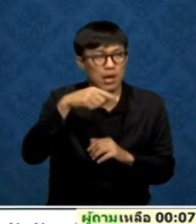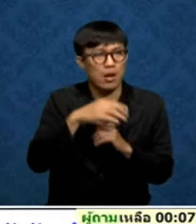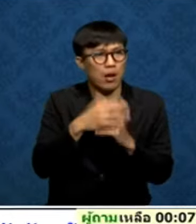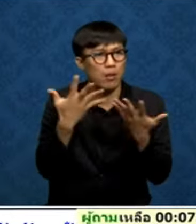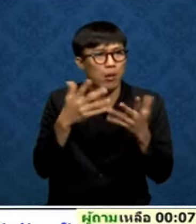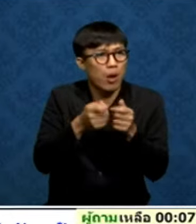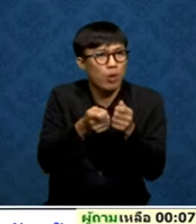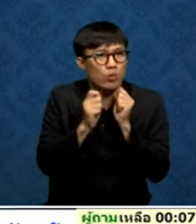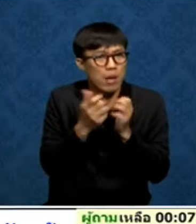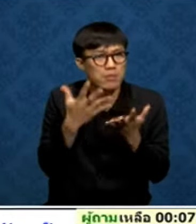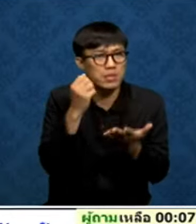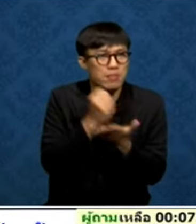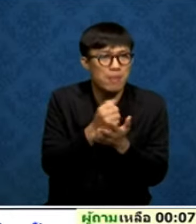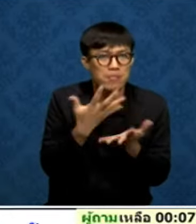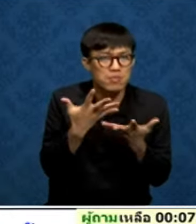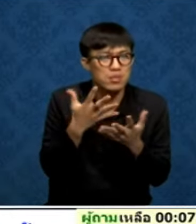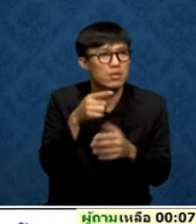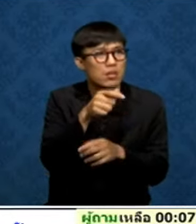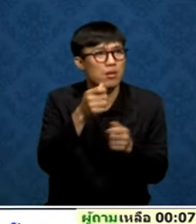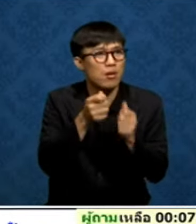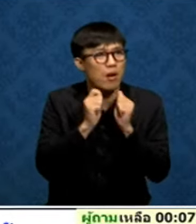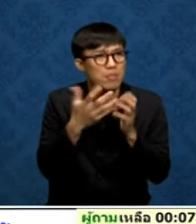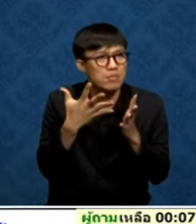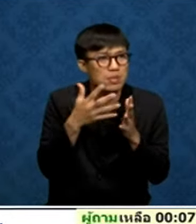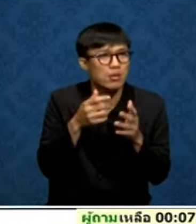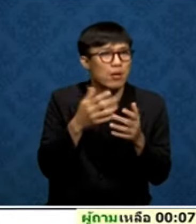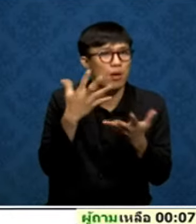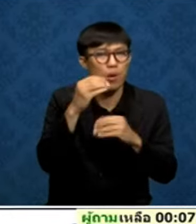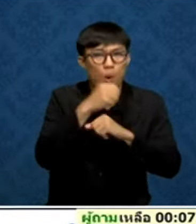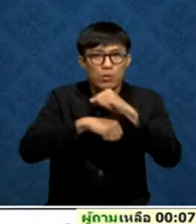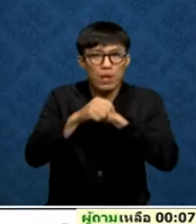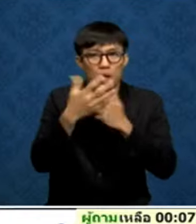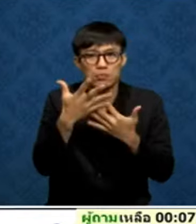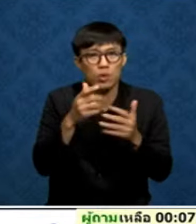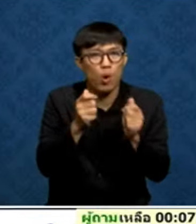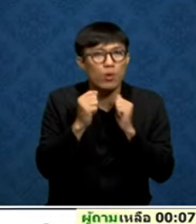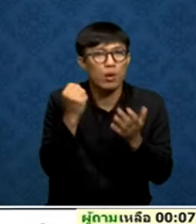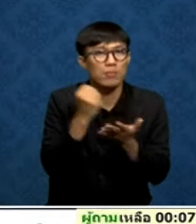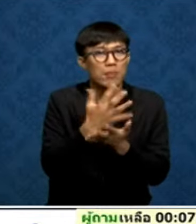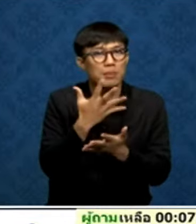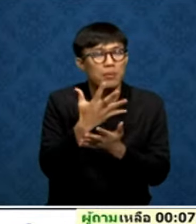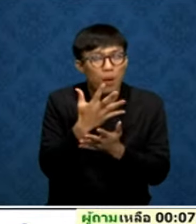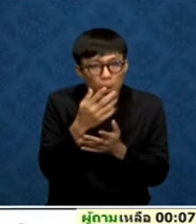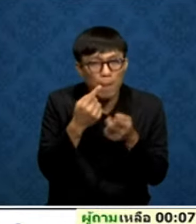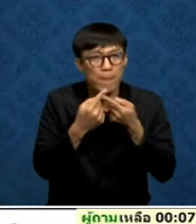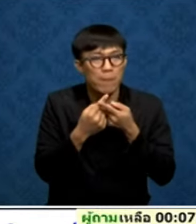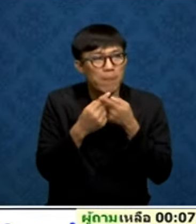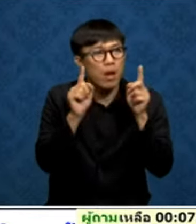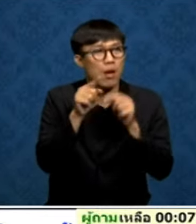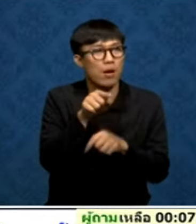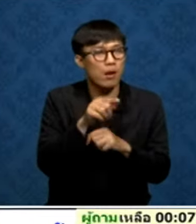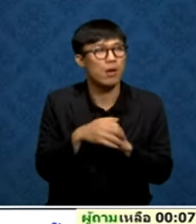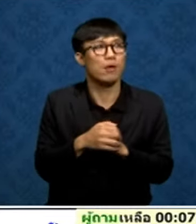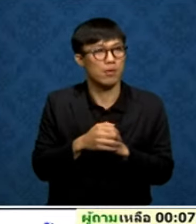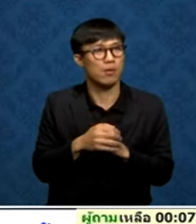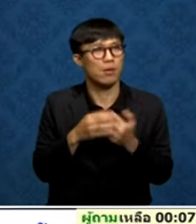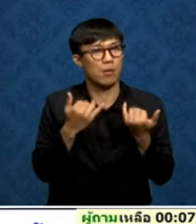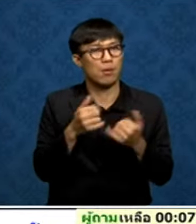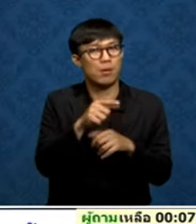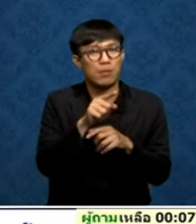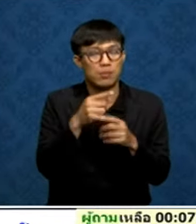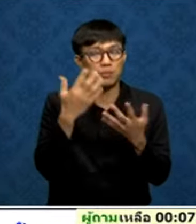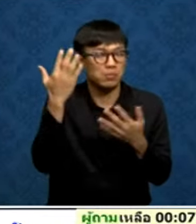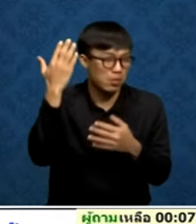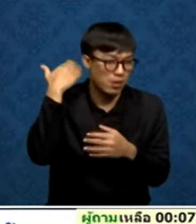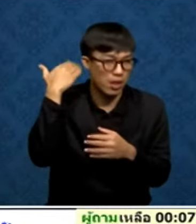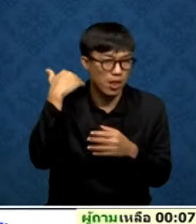ไม่มีการประชาคมไม่มีขออนุญาตก่อสร้างอาคารใดๆเลยครับเรื่องแบบนี้ไม่ได้เกิดแค่ที่นี่ครับเคสที่เกี่ยวข้องกับความปลอดภัยก่อนหน้านี้